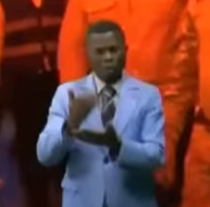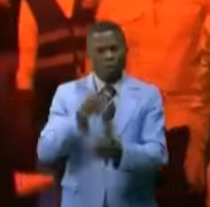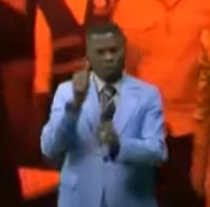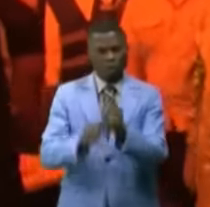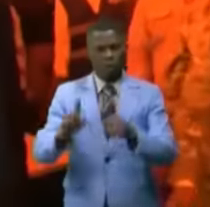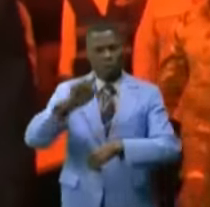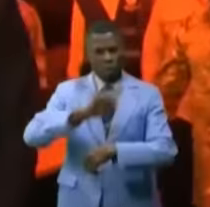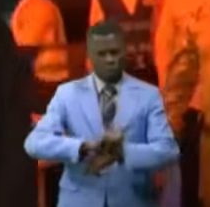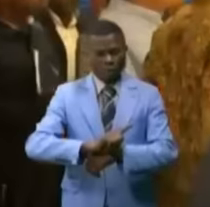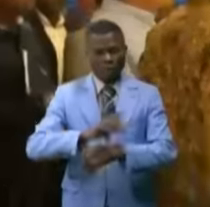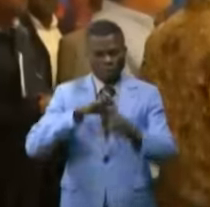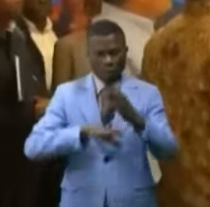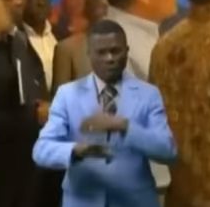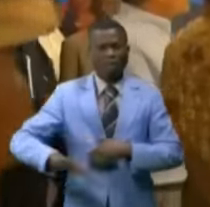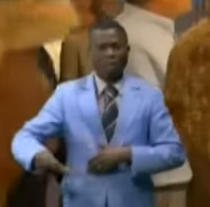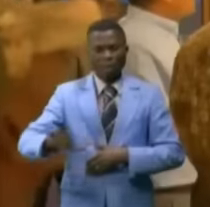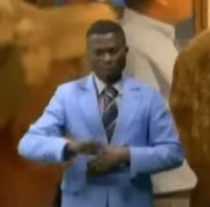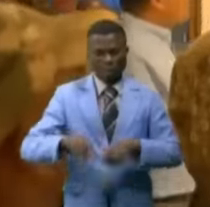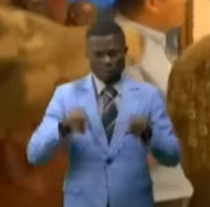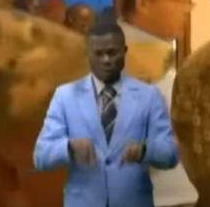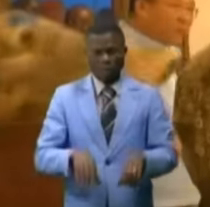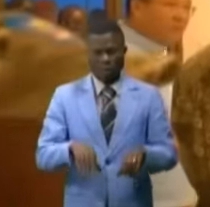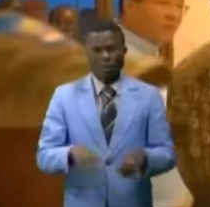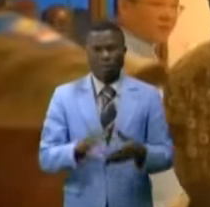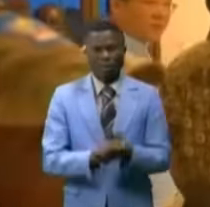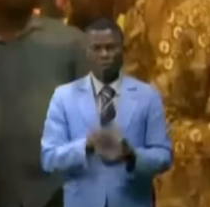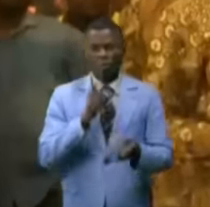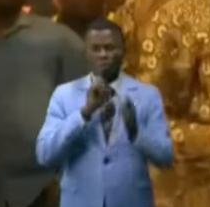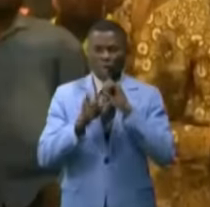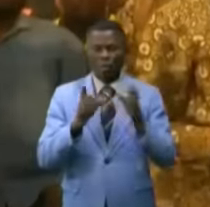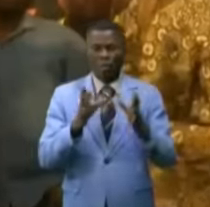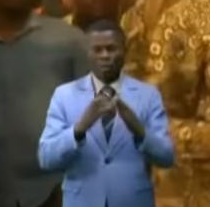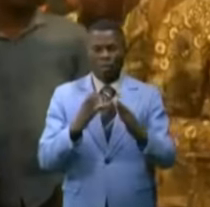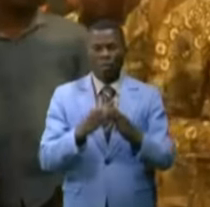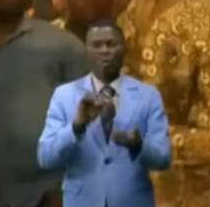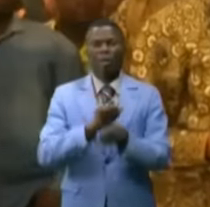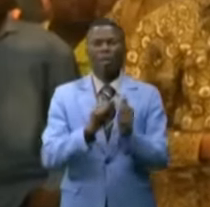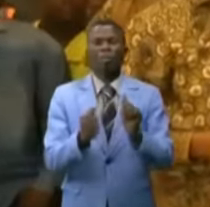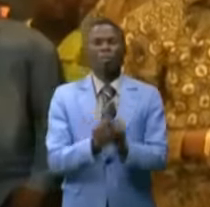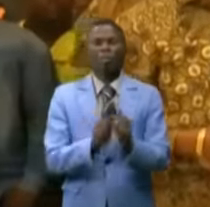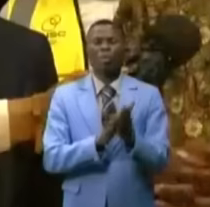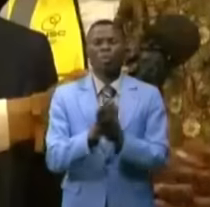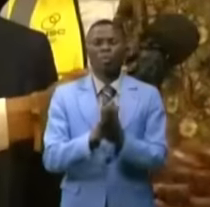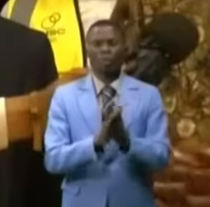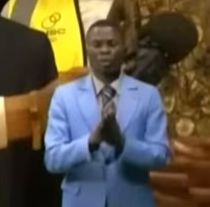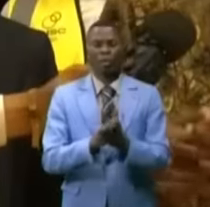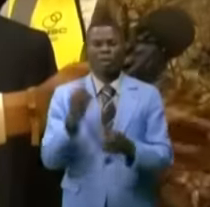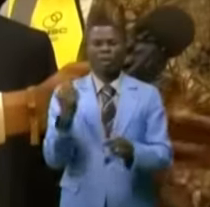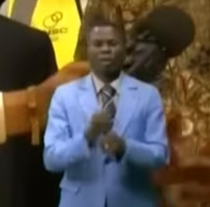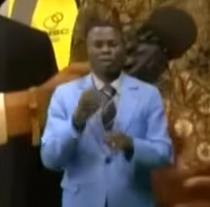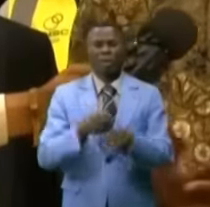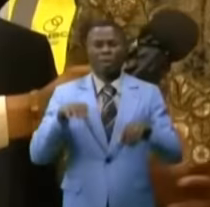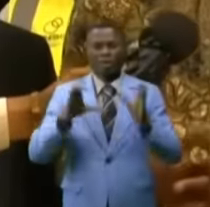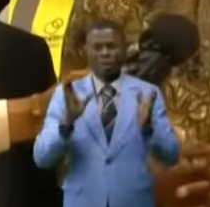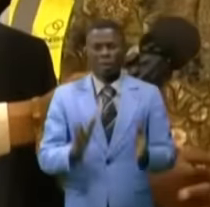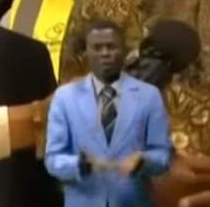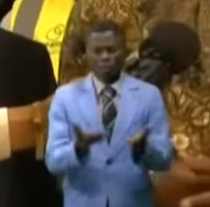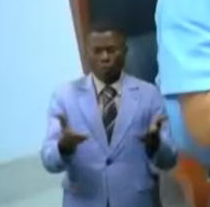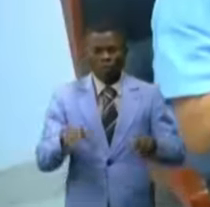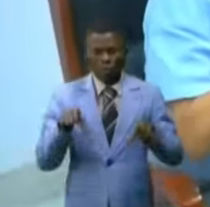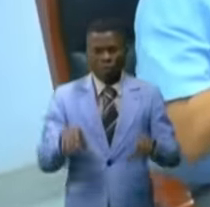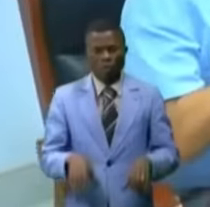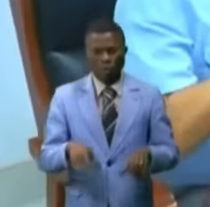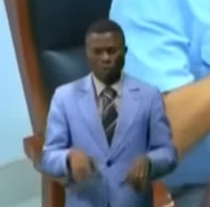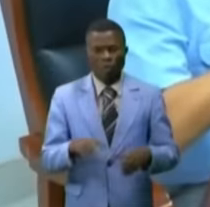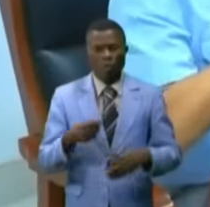quotidien à travers le pays. Nous avons échangé à ce qui concerne la sous-traitance en République démocratique du